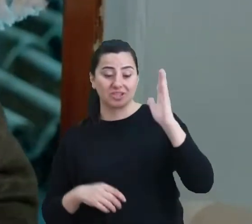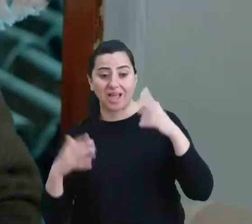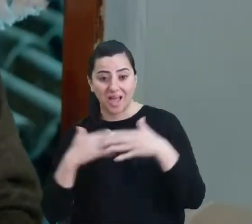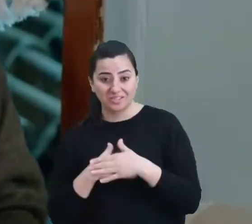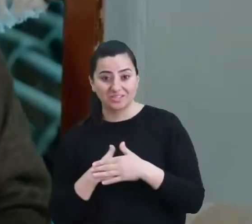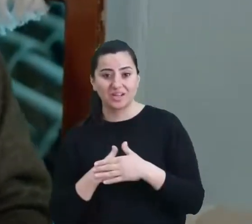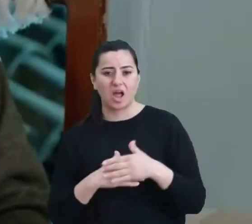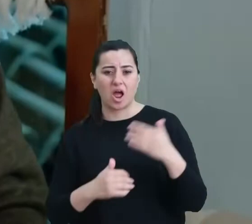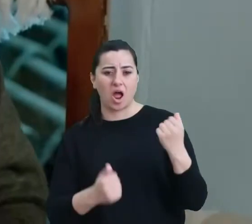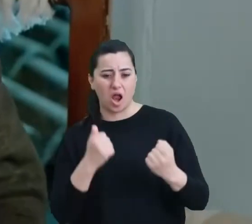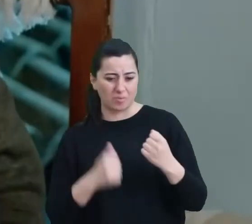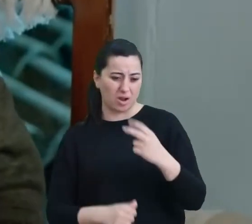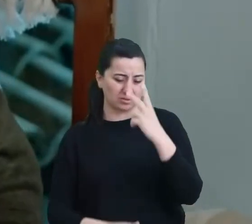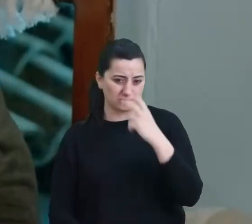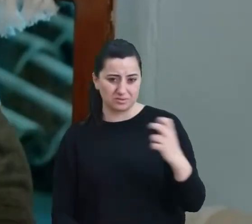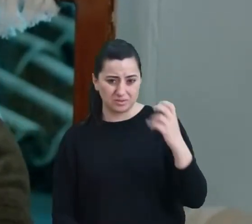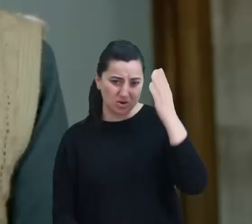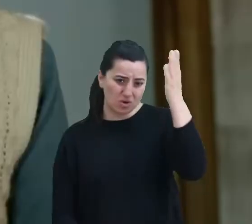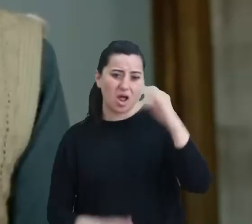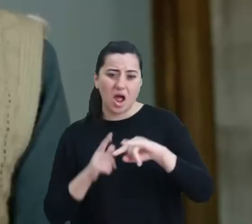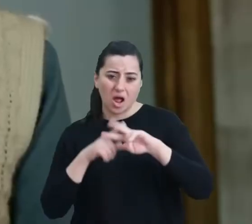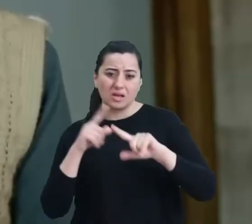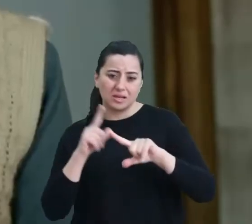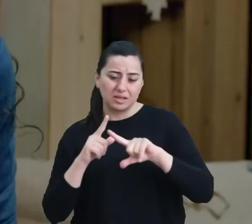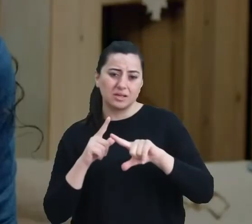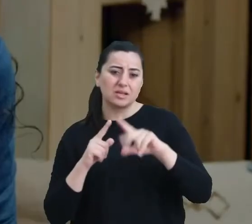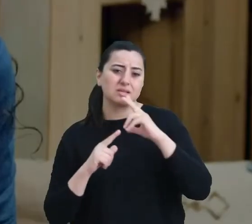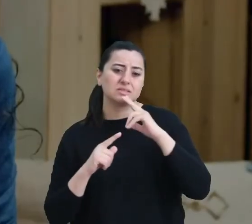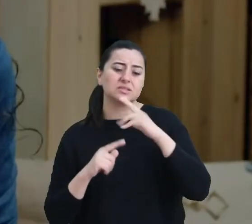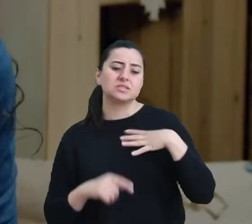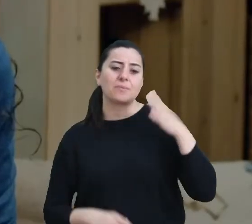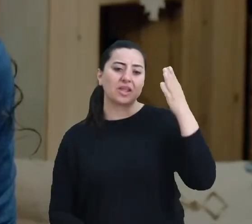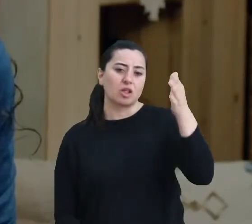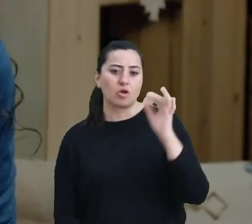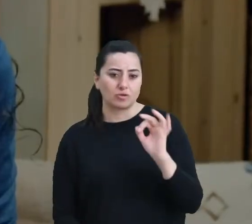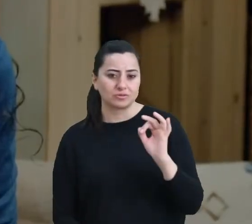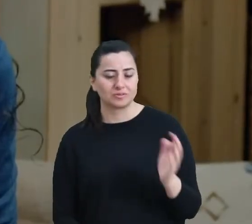ya. Tabii bizim küstenciler Ali'nin kızı yok mu ya? He onu istemeye gideceklermiş.